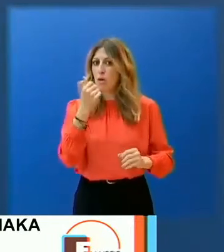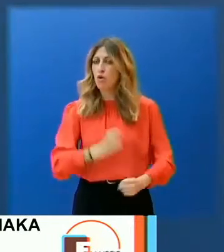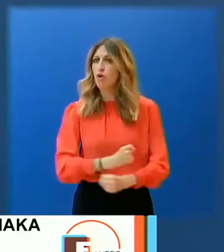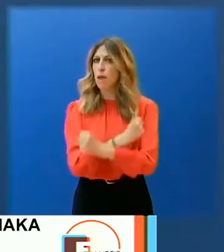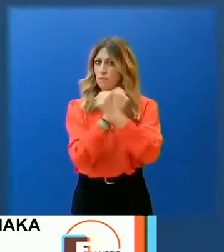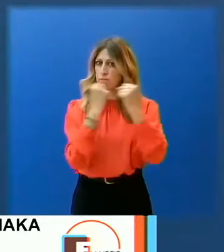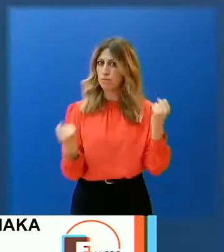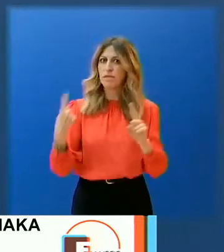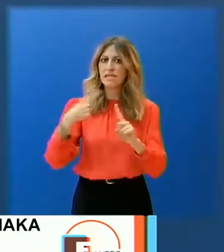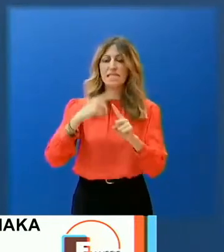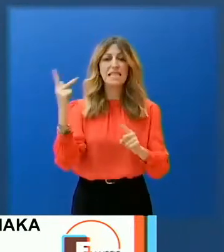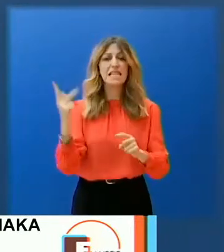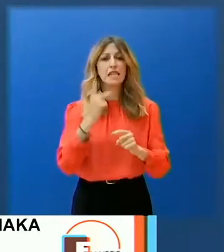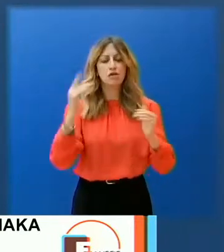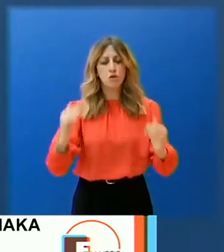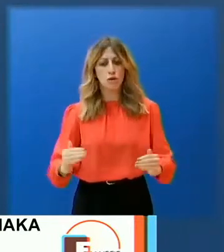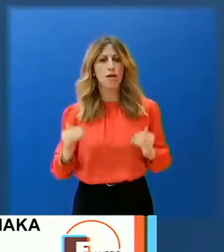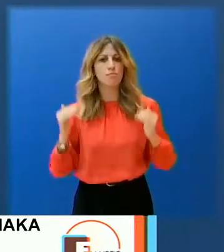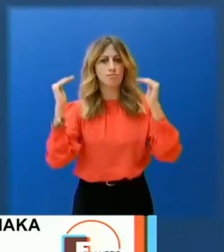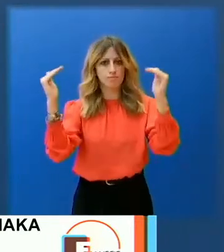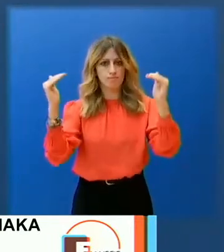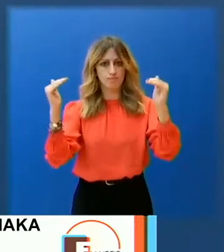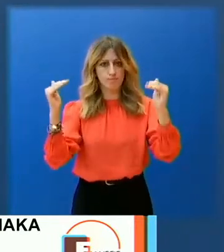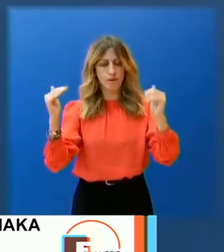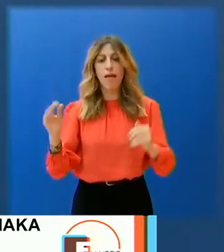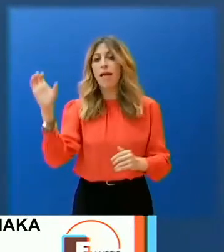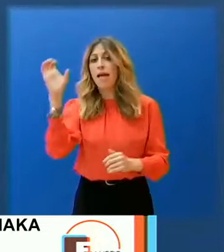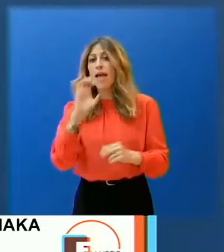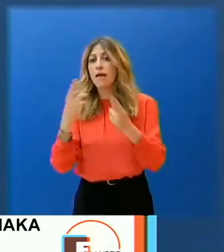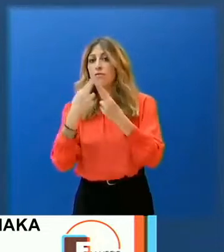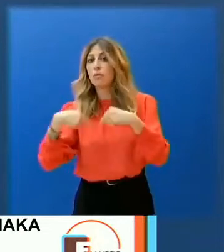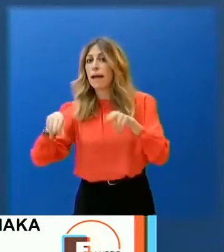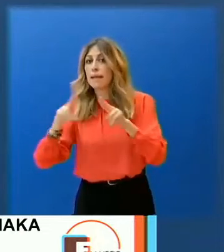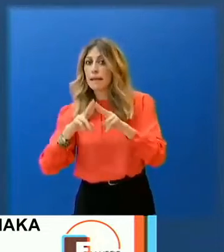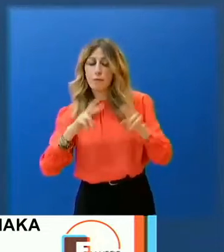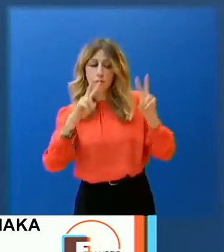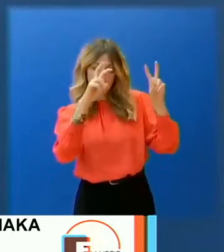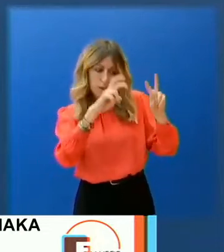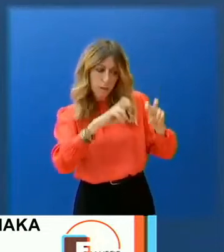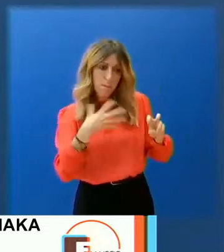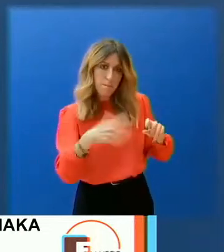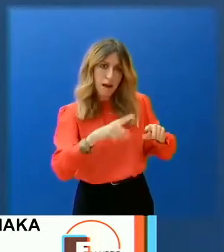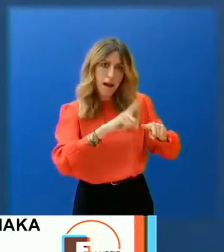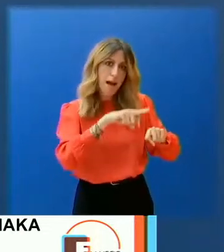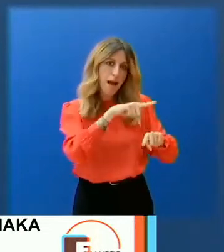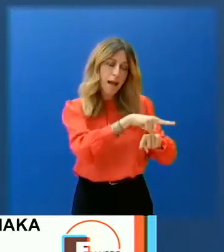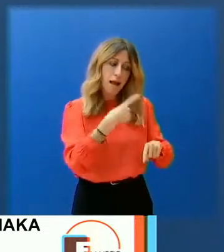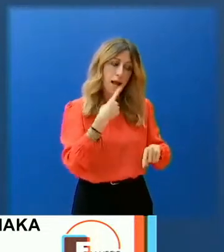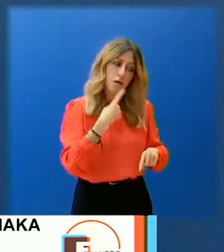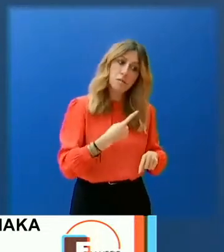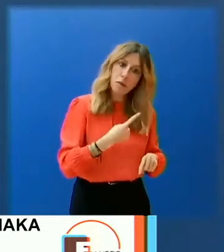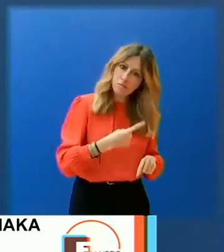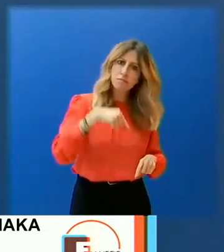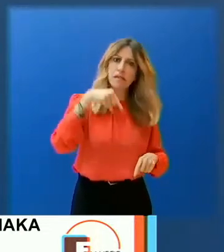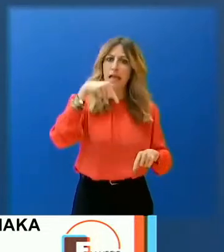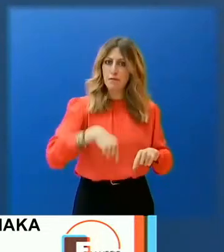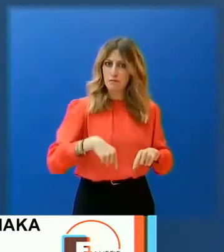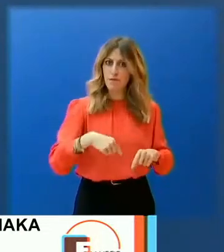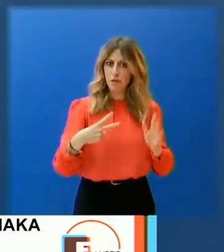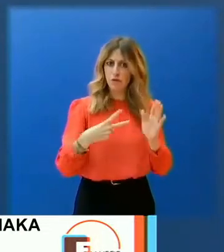Επιτροπή, αναθεωρώντας προς τα πάνω τις εκτιμήσεις της, προβλέπει για την Ελλάδα ρυθμούς ανάπτυξης 4,1%